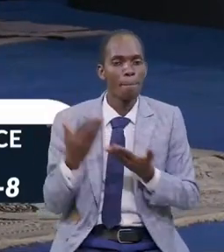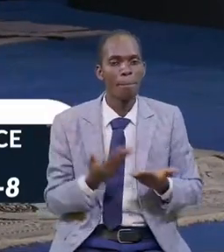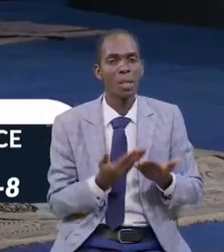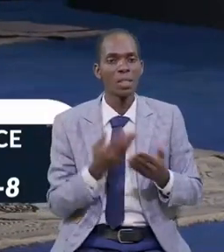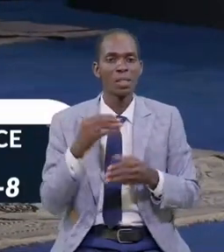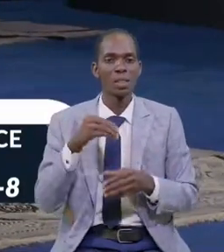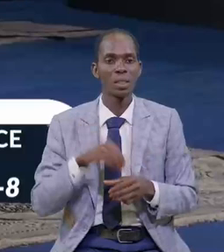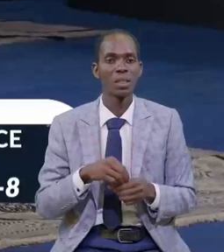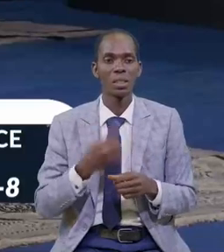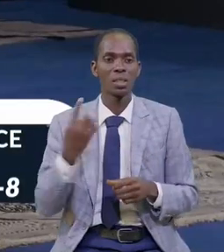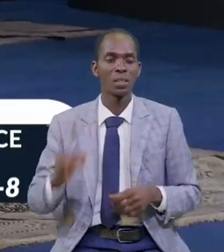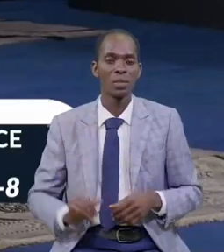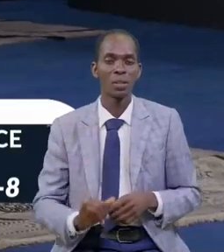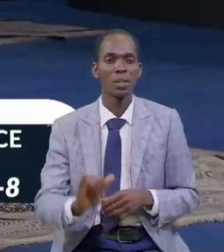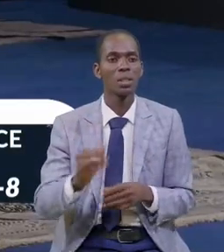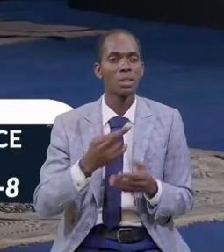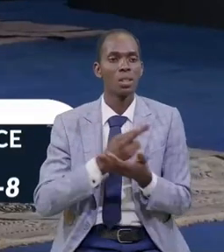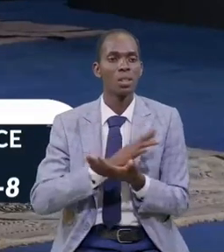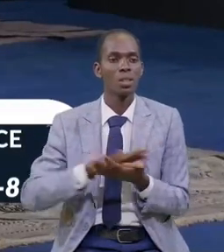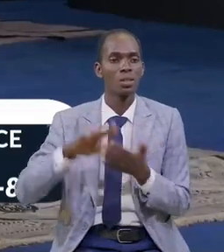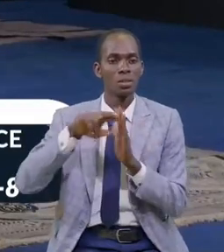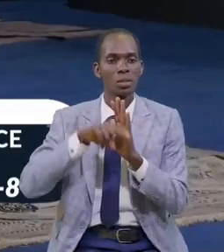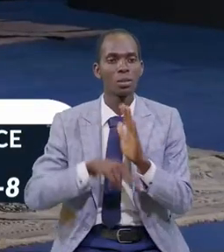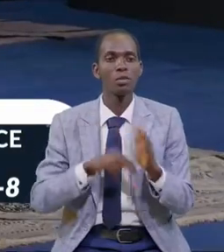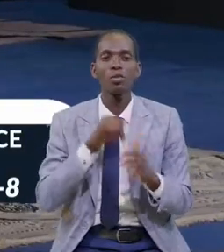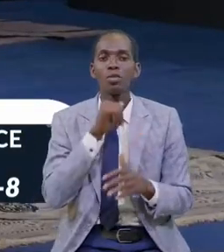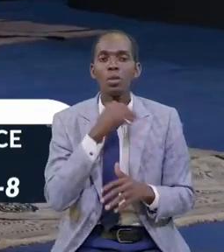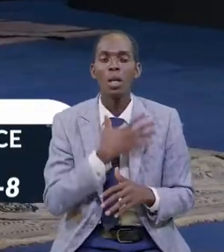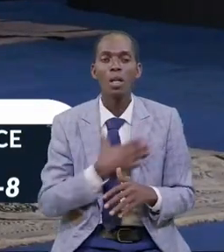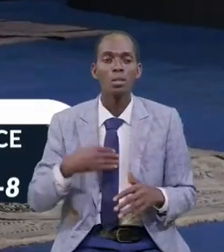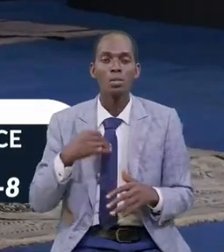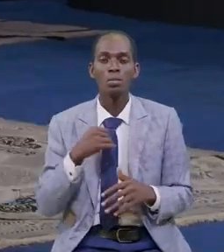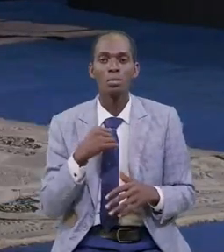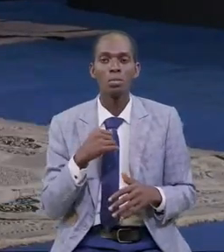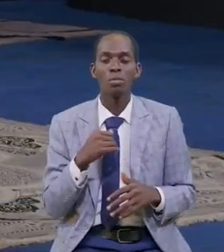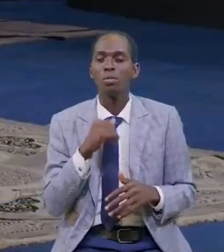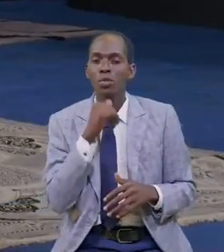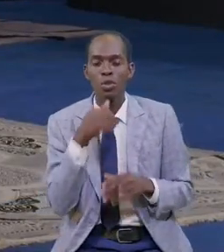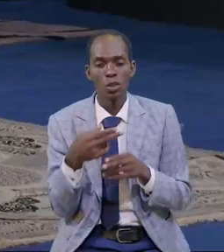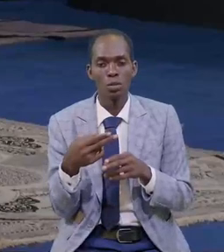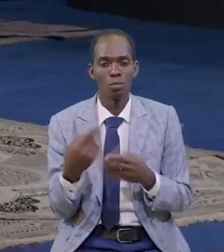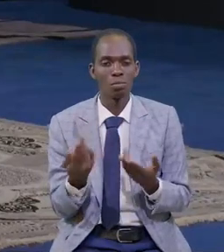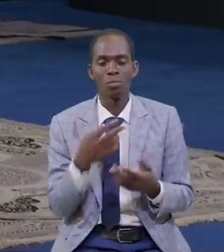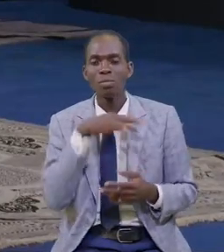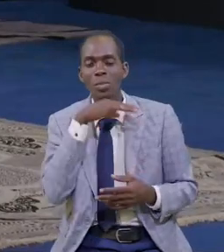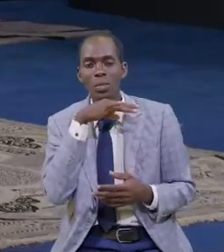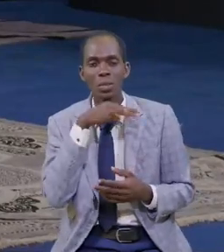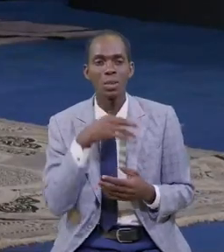éternelle et amener la justice éternelle pas une justice